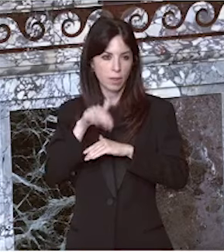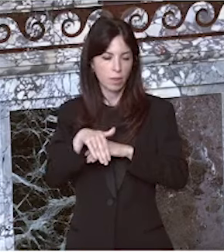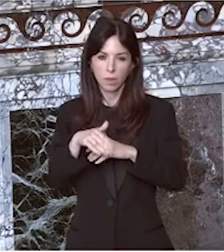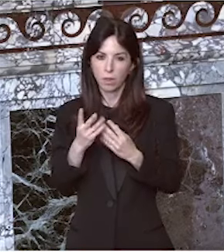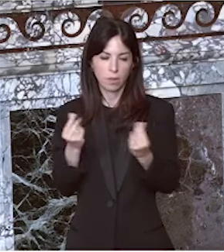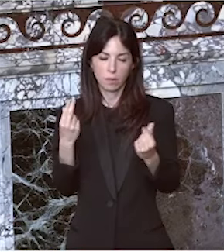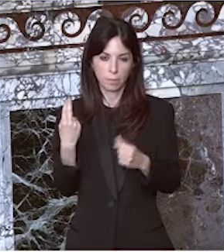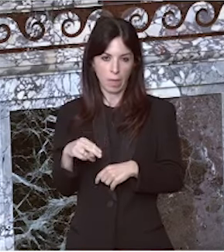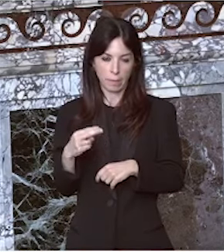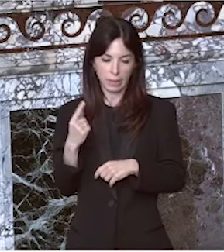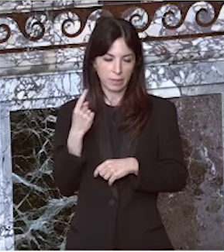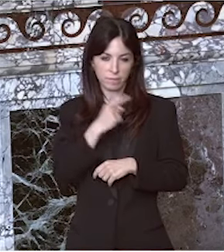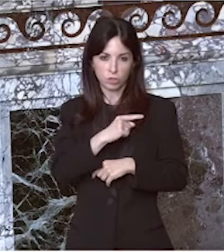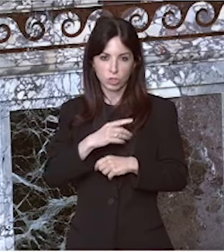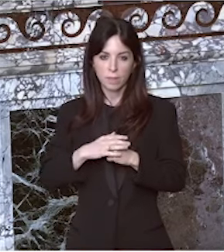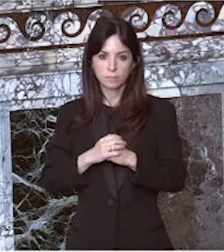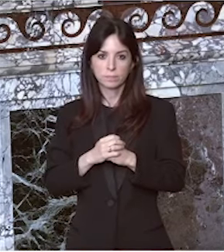soluzione.